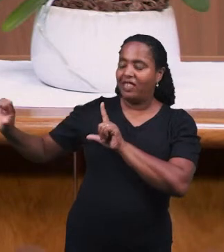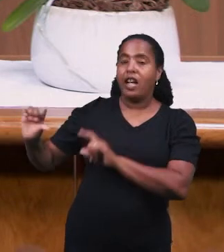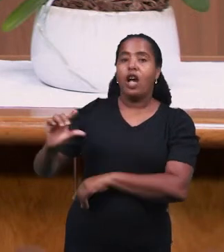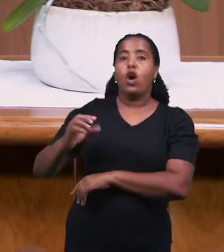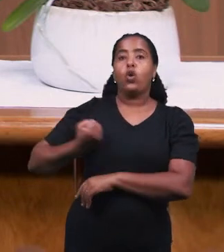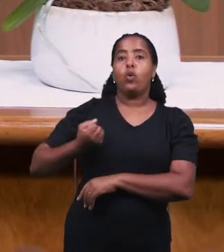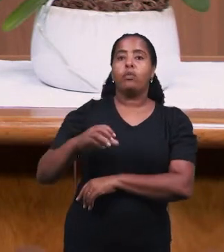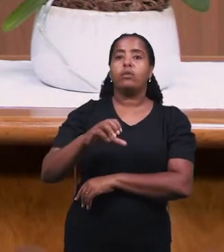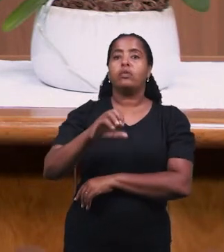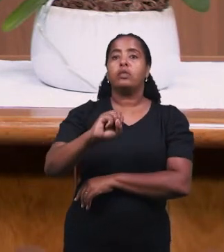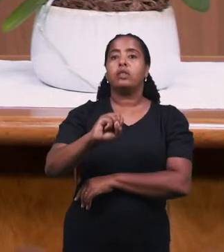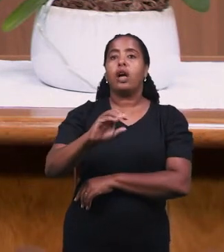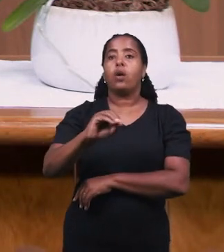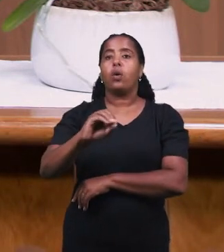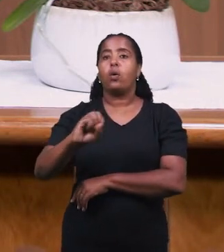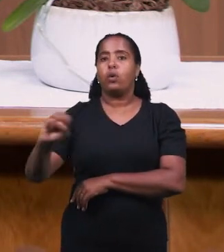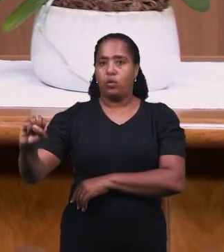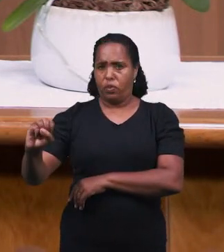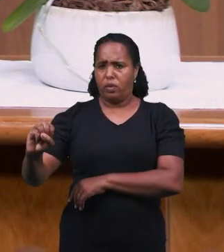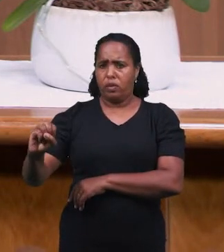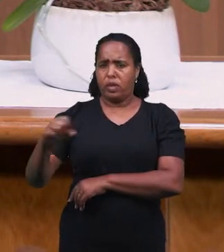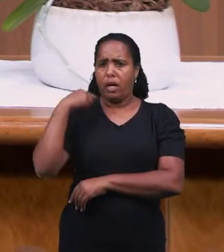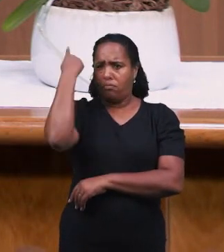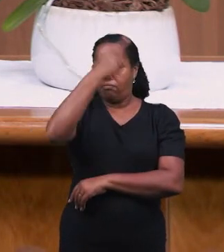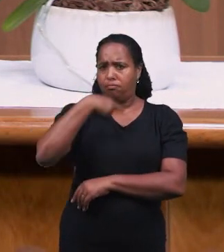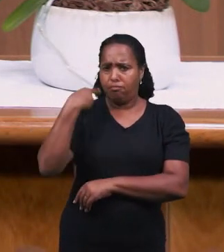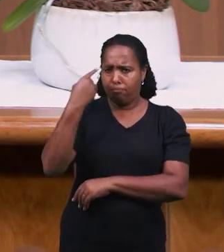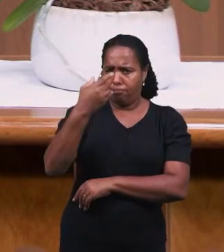numéro 0800 qui est à votre